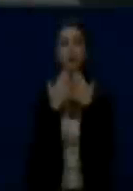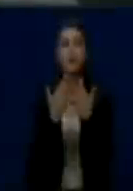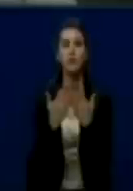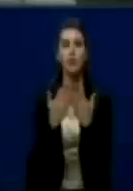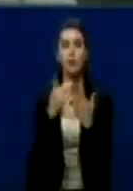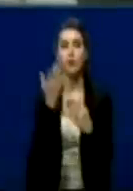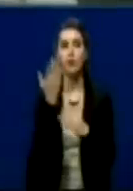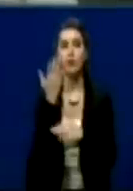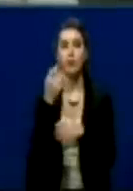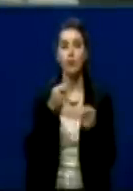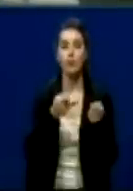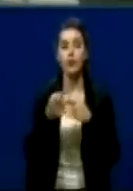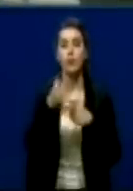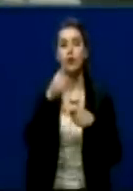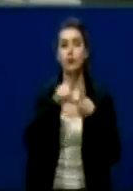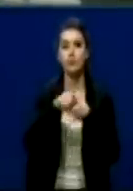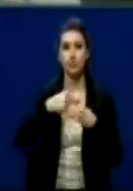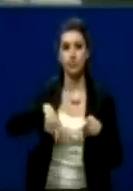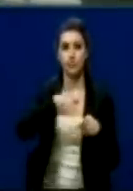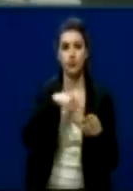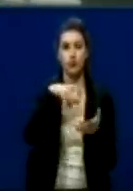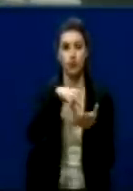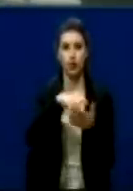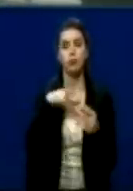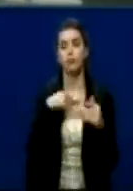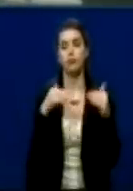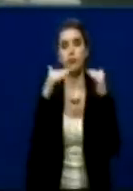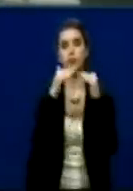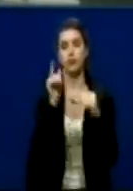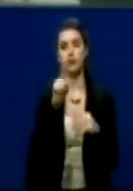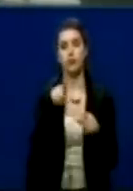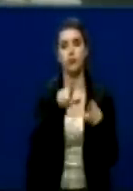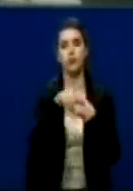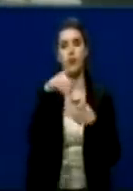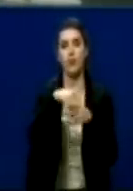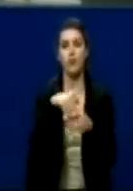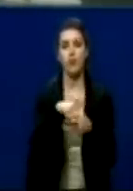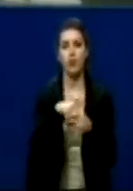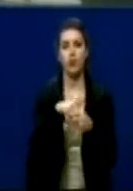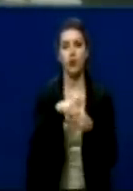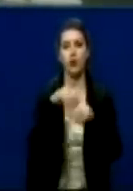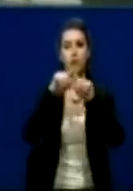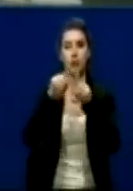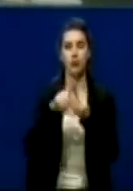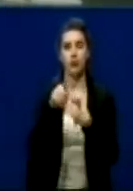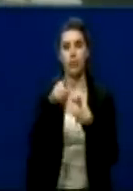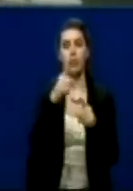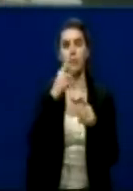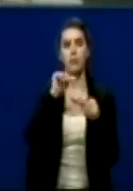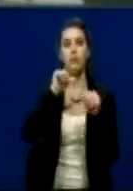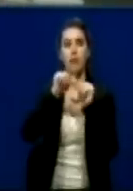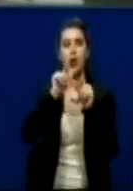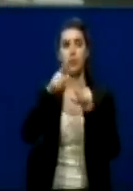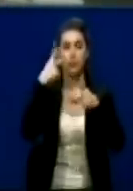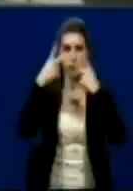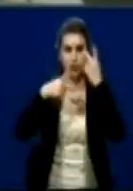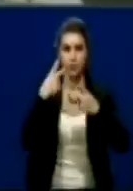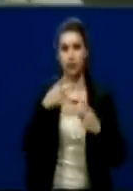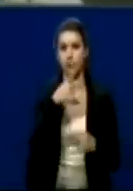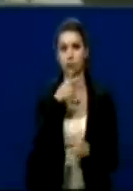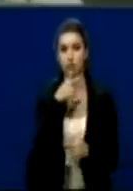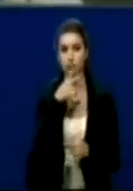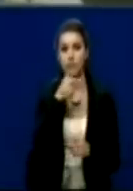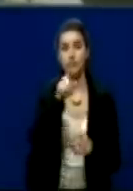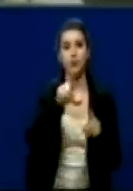Ne, si subjekt politik, nuk pajtohemi me këtë procedur të votimit pra projekt ligjeve, pa u analizuar fare.